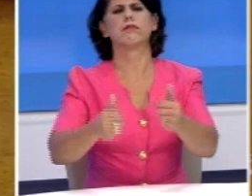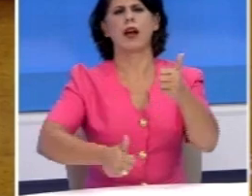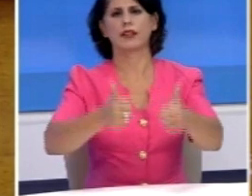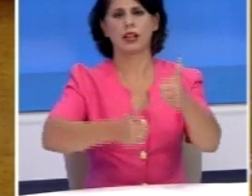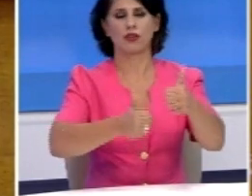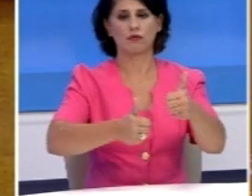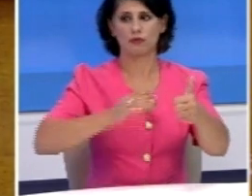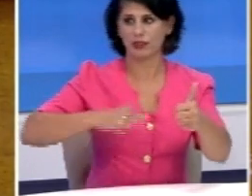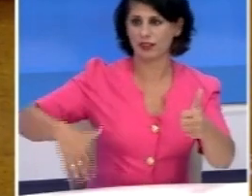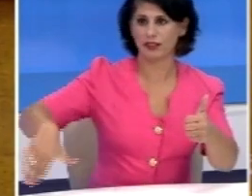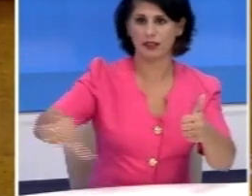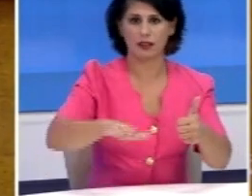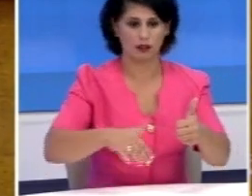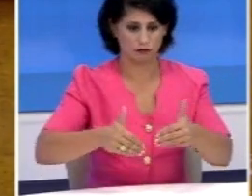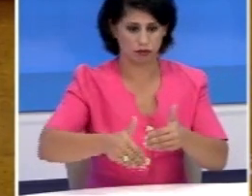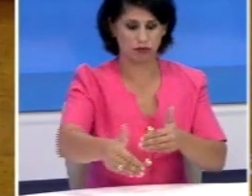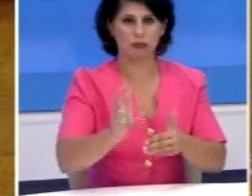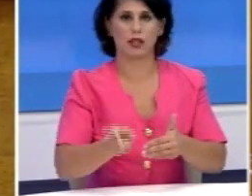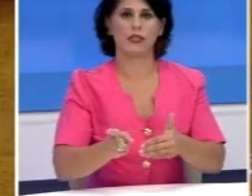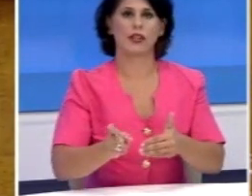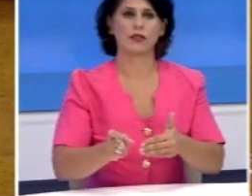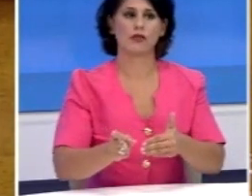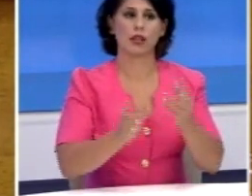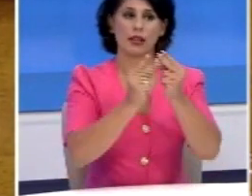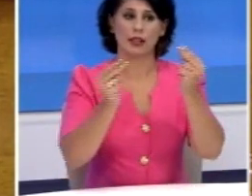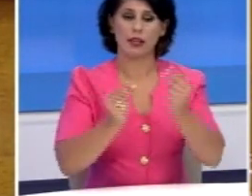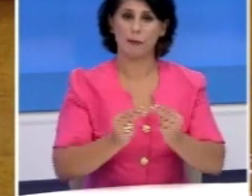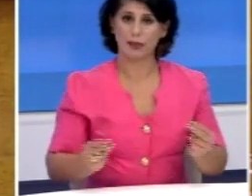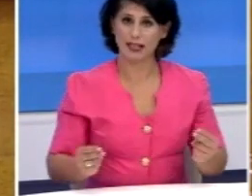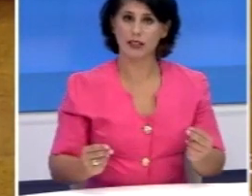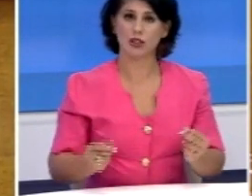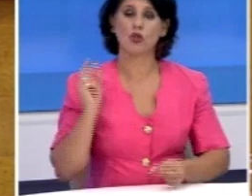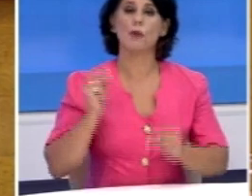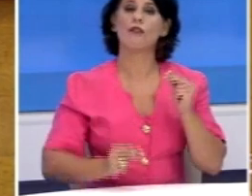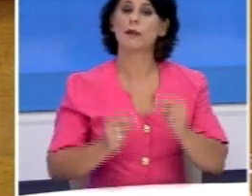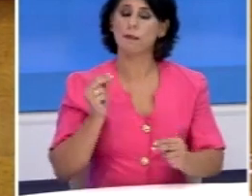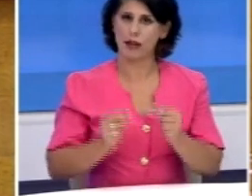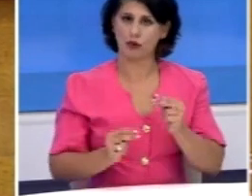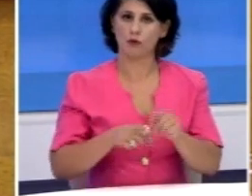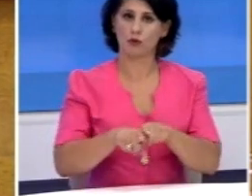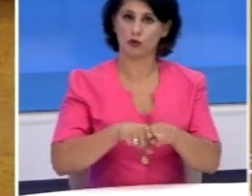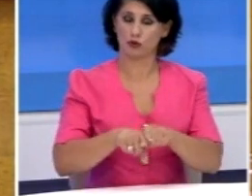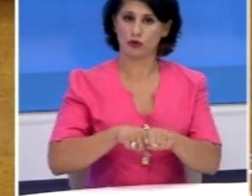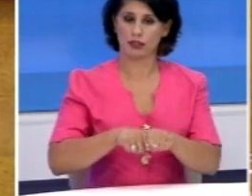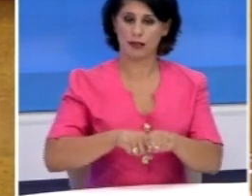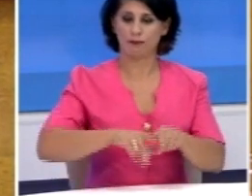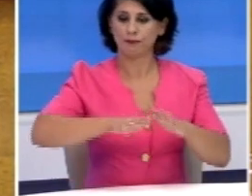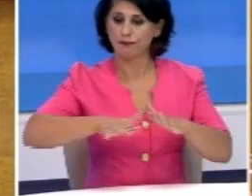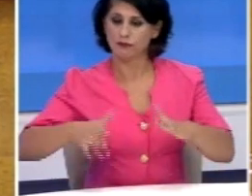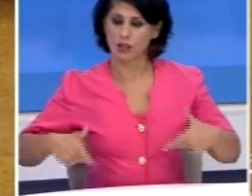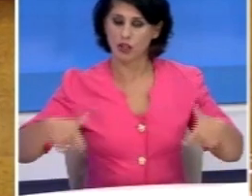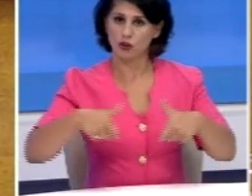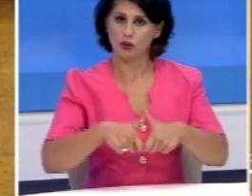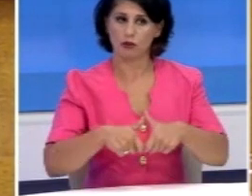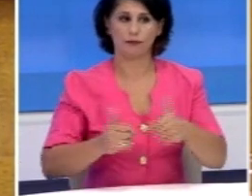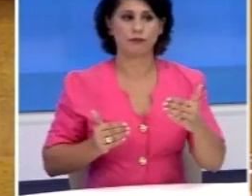βάζουν το λαό μας μπροστά σε κινδύνους. Η επίλυση των προβλημάτων που αφορούν την αιγυαλίτιδα ζώνη,